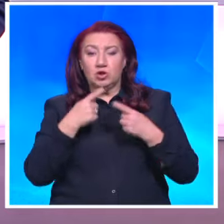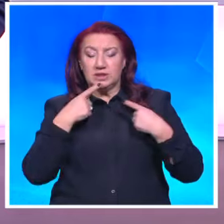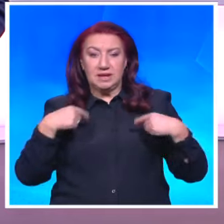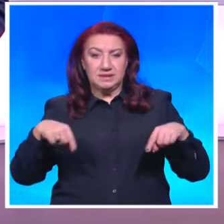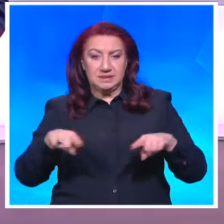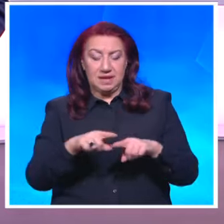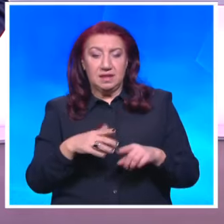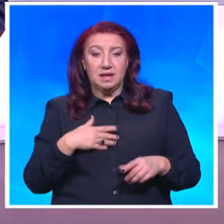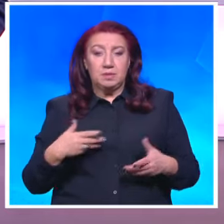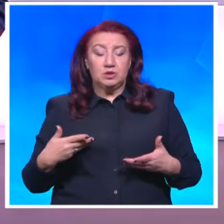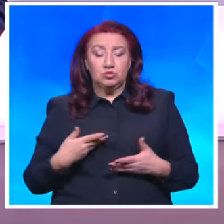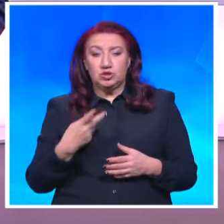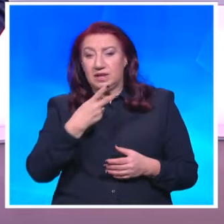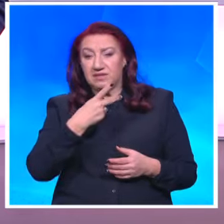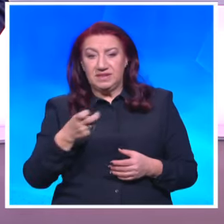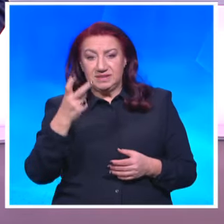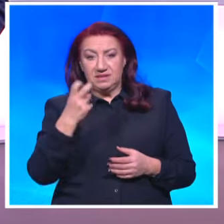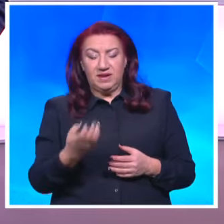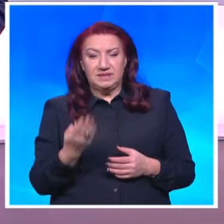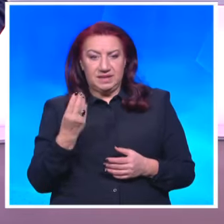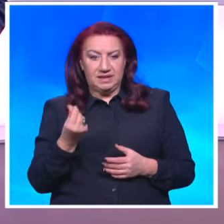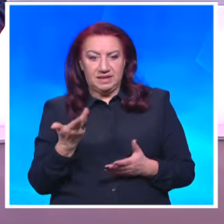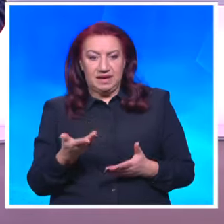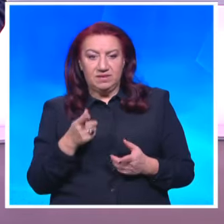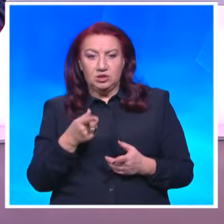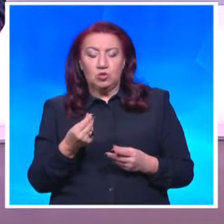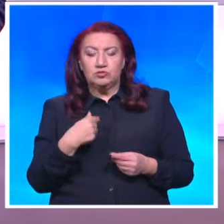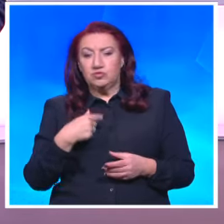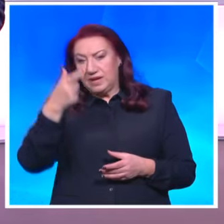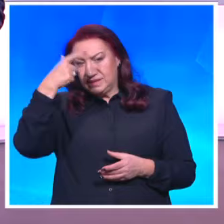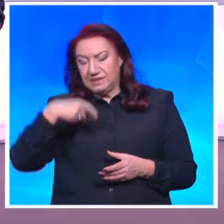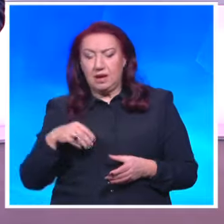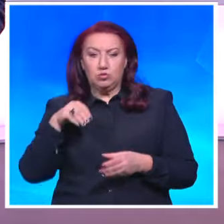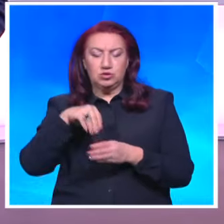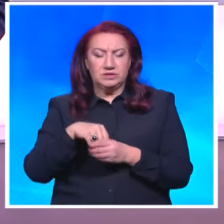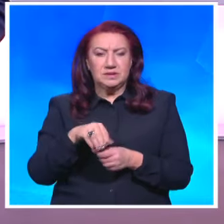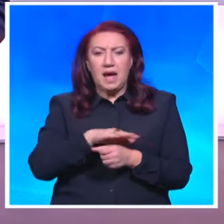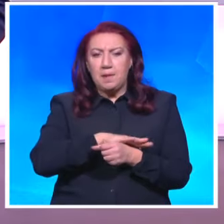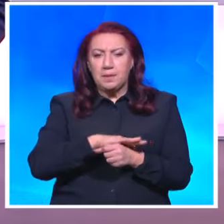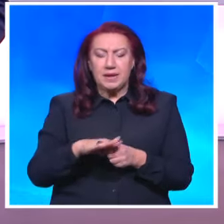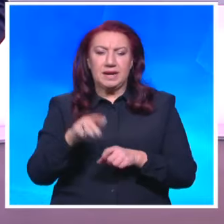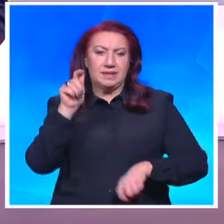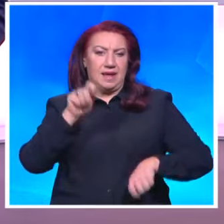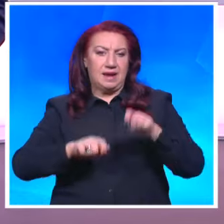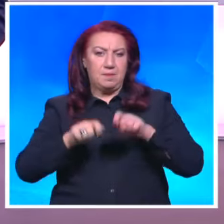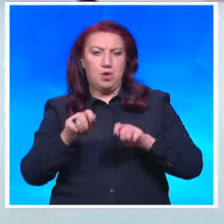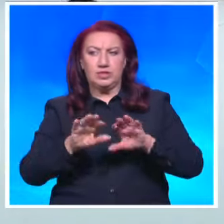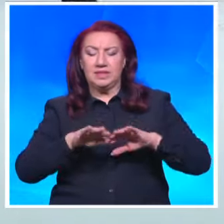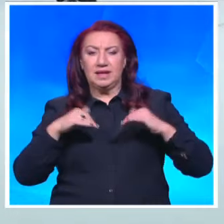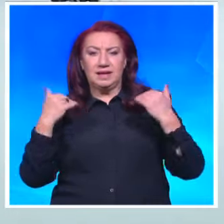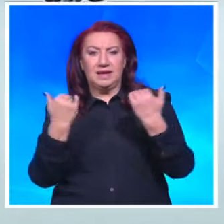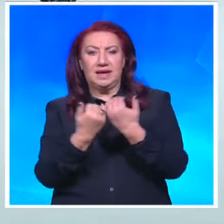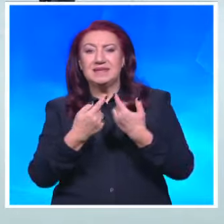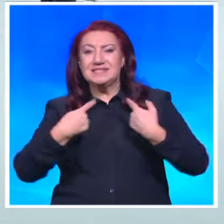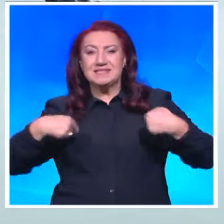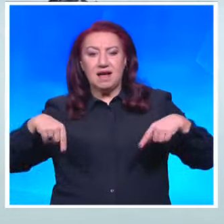нуждаят, е 220 000 лева. Толкова ще струва самоучастието им в пълното реновиране на съоръжението.